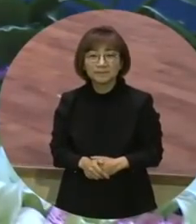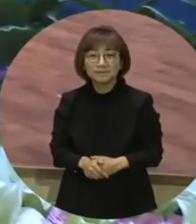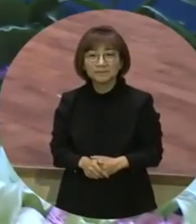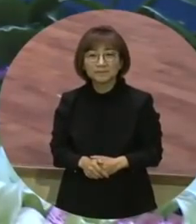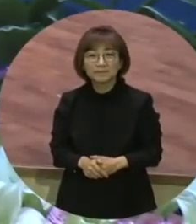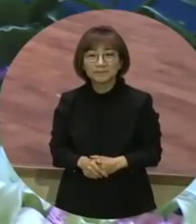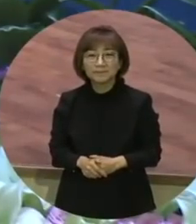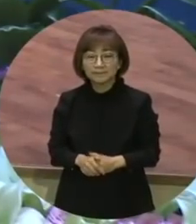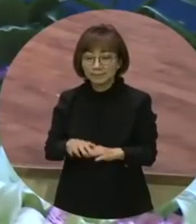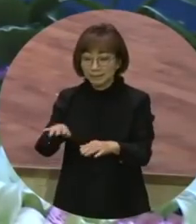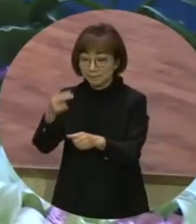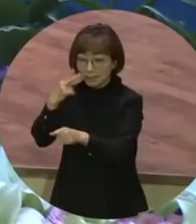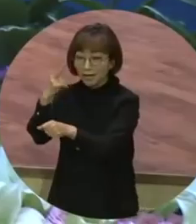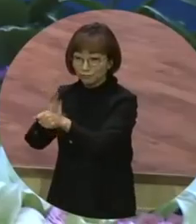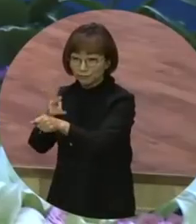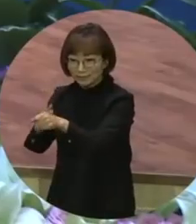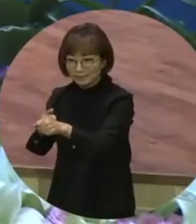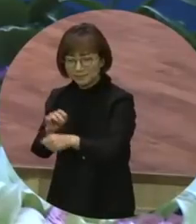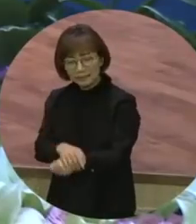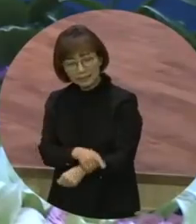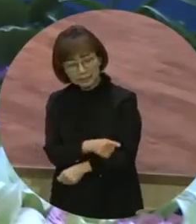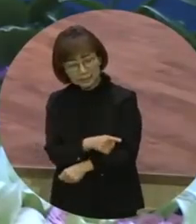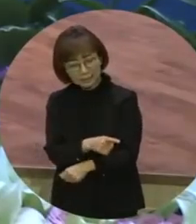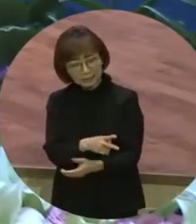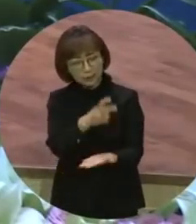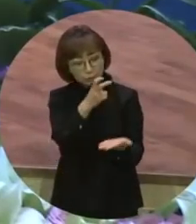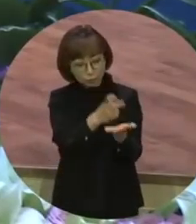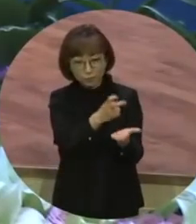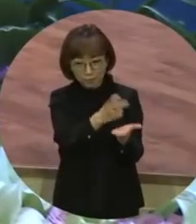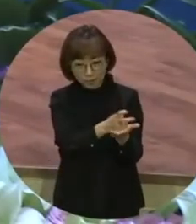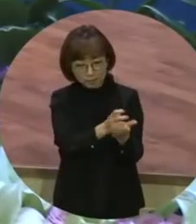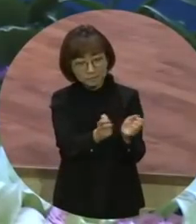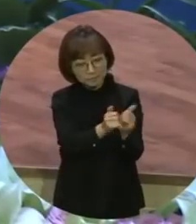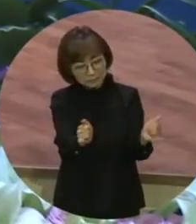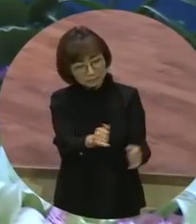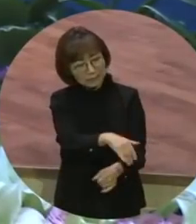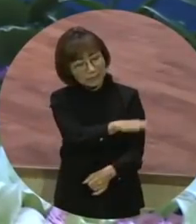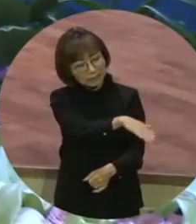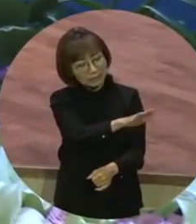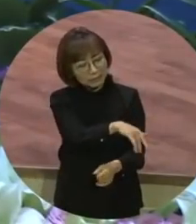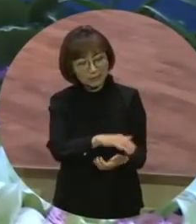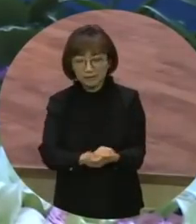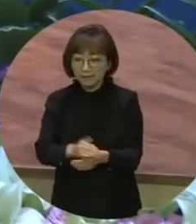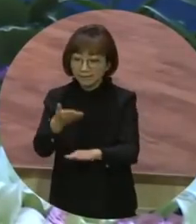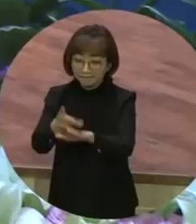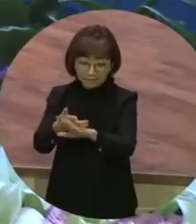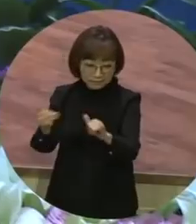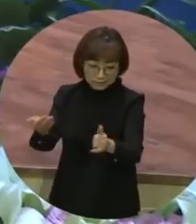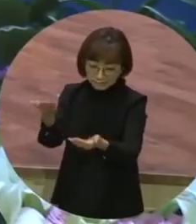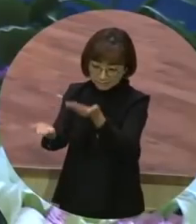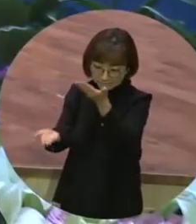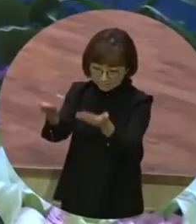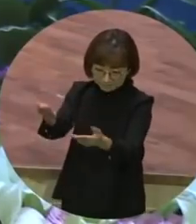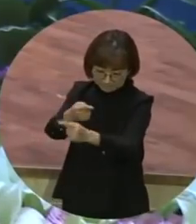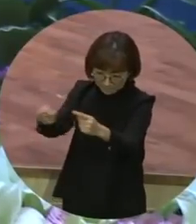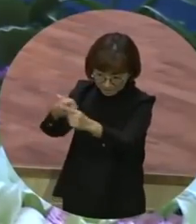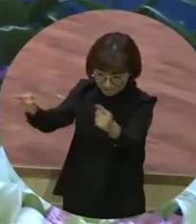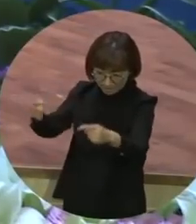바울은 이런 율법주의자를 향해서 남을 비판하고 판단하고 정죄하는